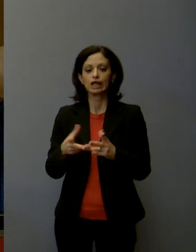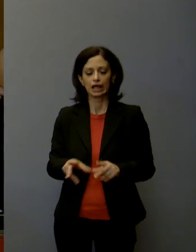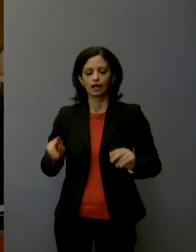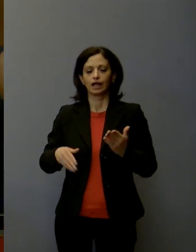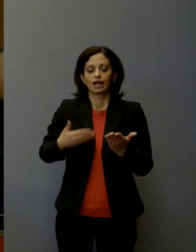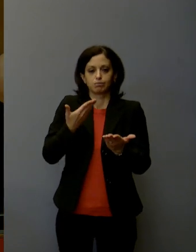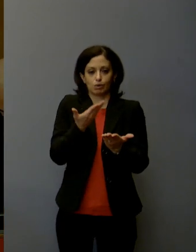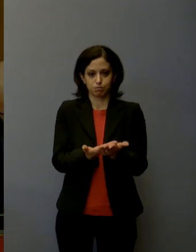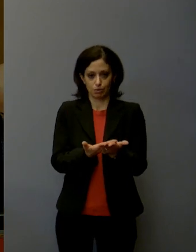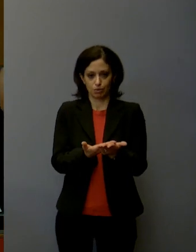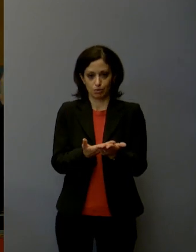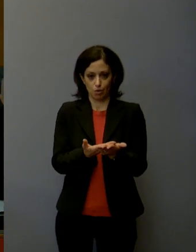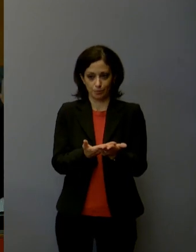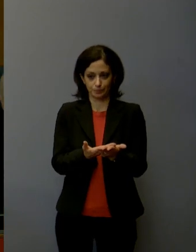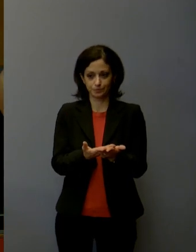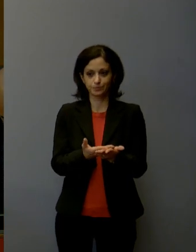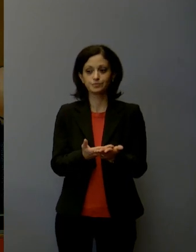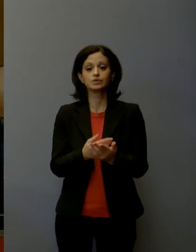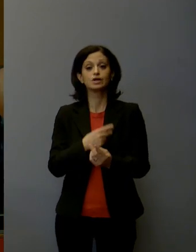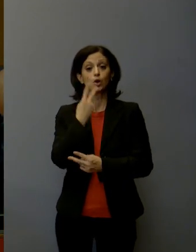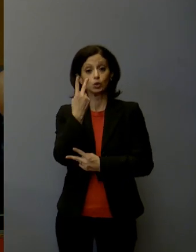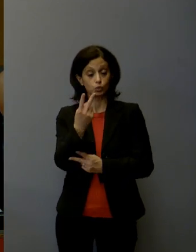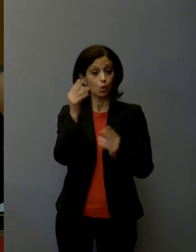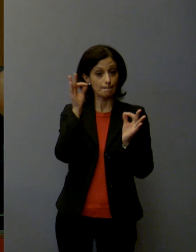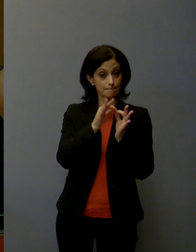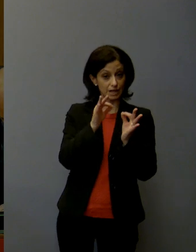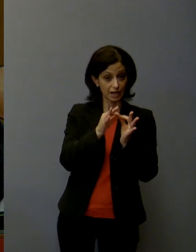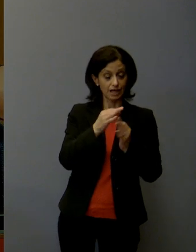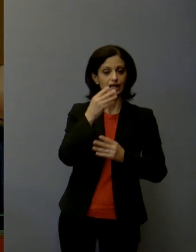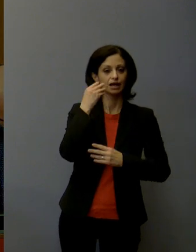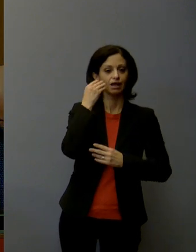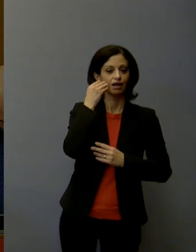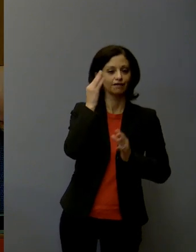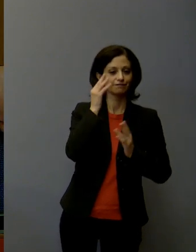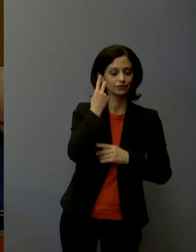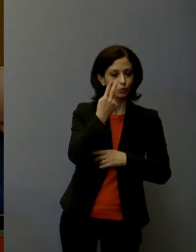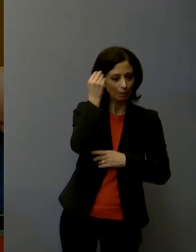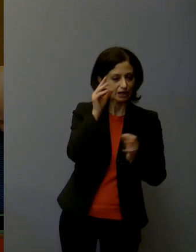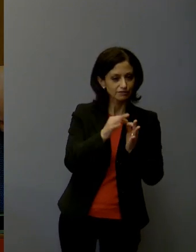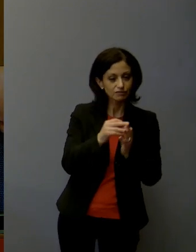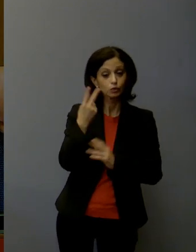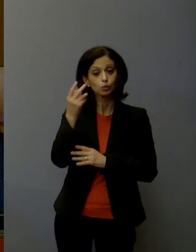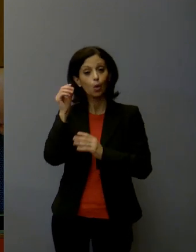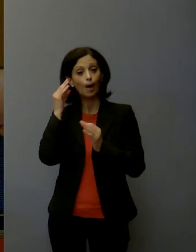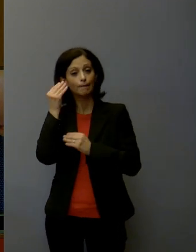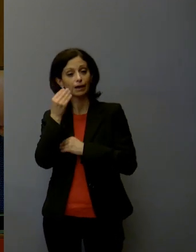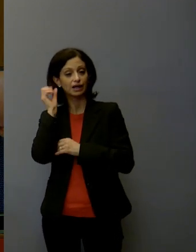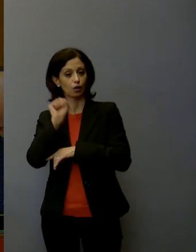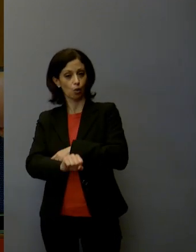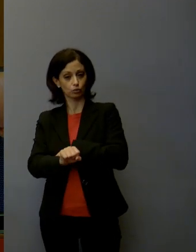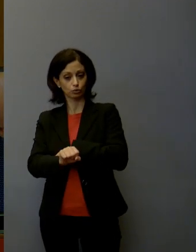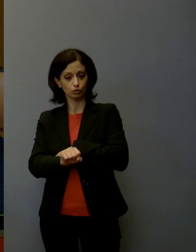ripropongo la proposta con due pareri a favore e due pareri contro